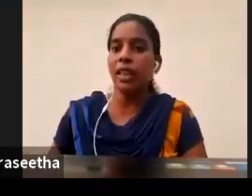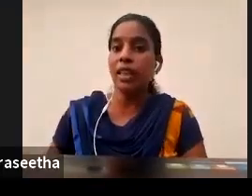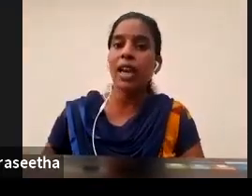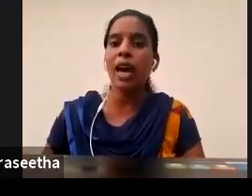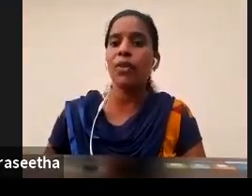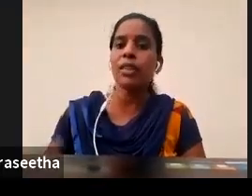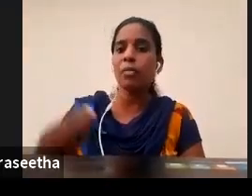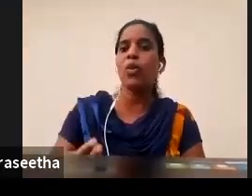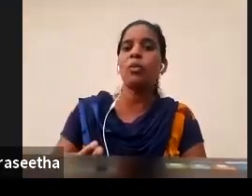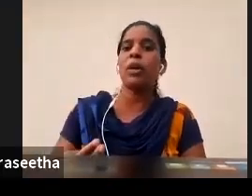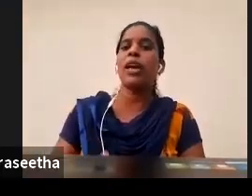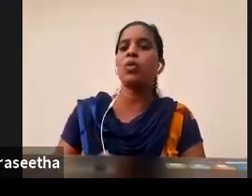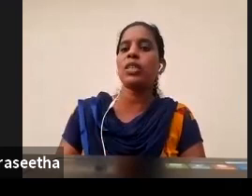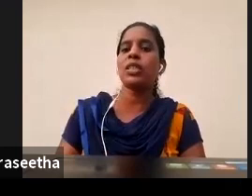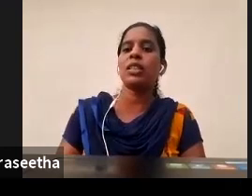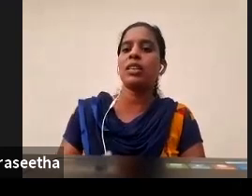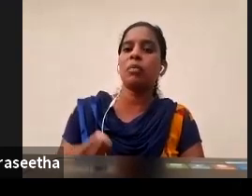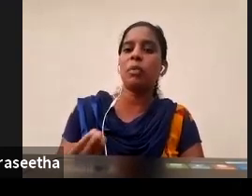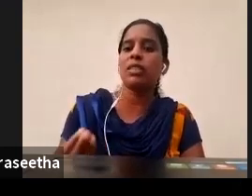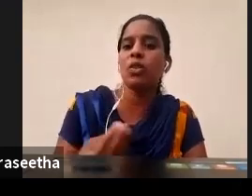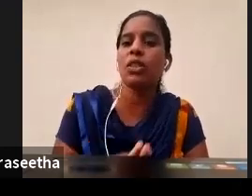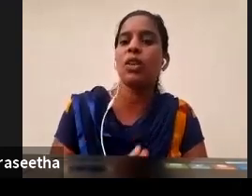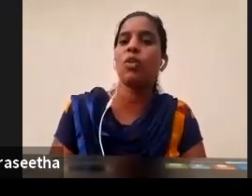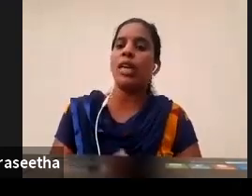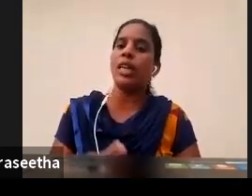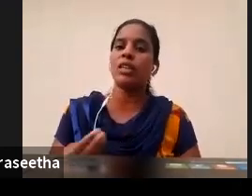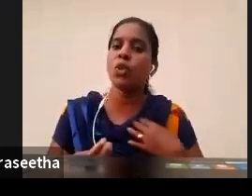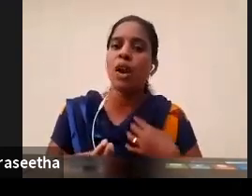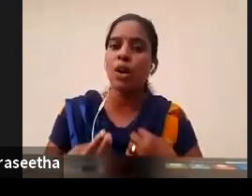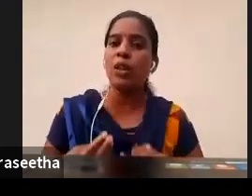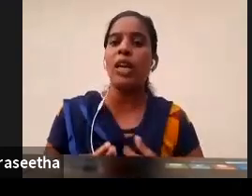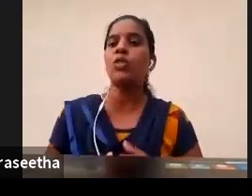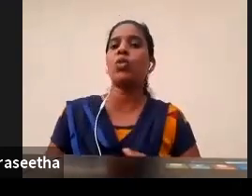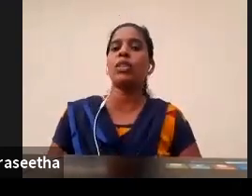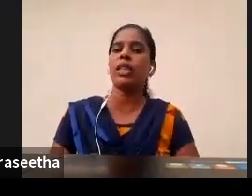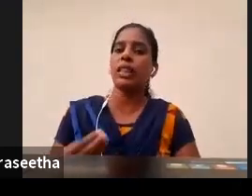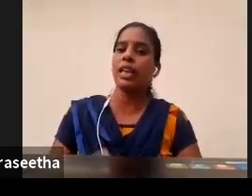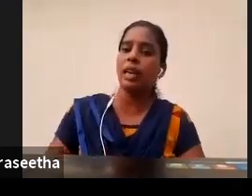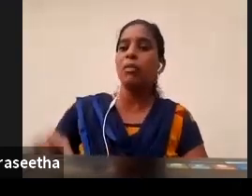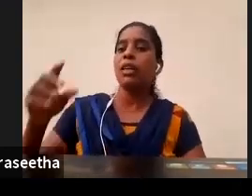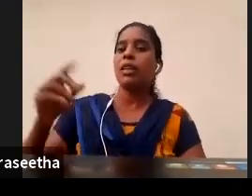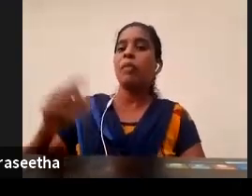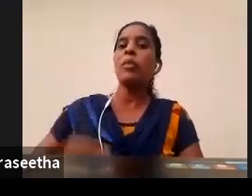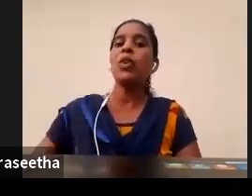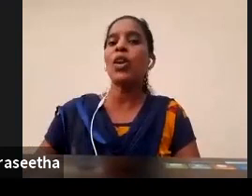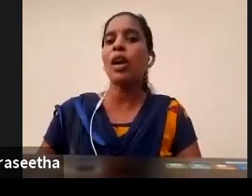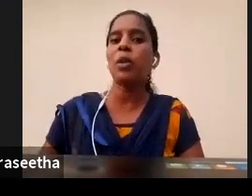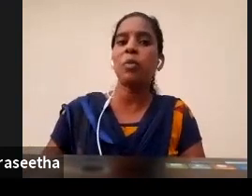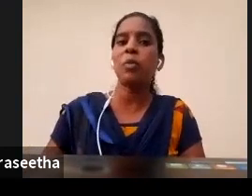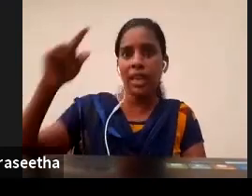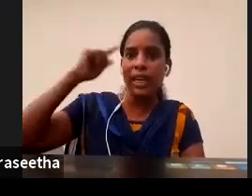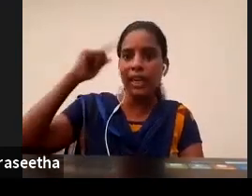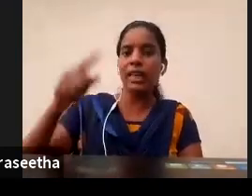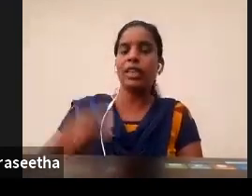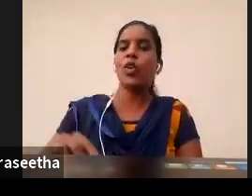കഴിഞ്ഞില്ലെങ്കിലും ഇന്നതാണ് അവര് നമ്മളോട് പറയാൻ ഉദ്ദേശിക്കുന്നത് പ്ലീസ് കുറച്ച് നീങ്ങോ അല്ലെങ്കിൽ എനിക്ക് സുഖമാണോ എന്നാണ് ചോദിക്കുന്നത് എന്നെങ്കിലും നമ്മുടെ മുന്നിൽ ഒരാൾ